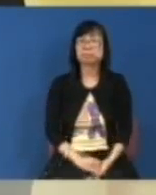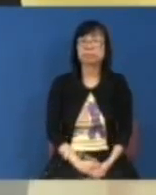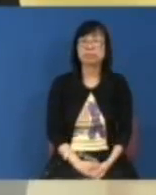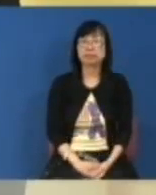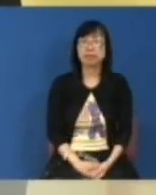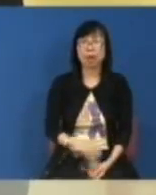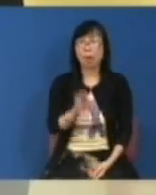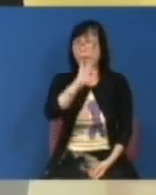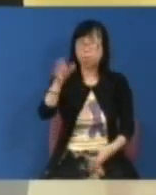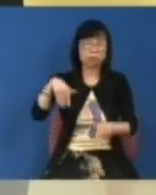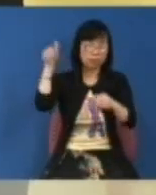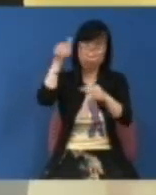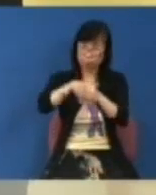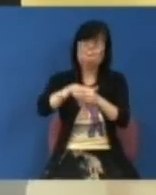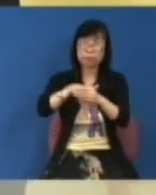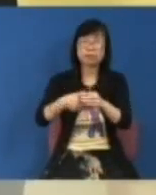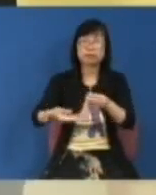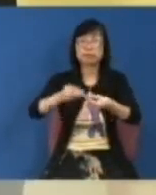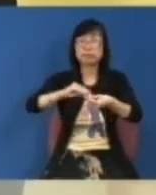就冇投到佢票。 嗯。